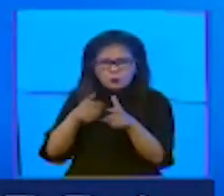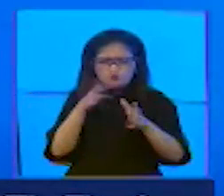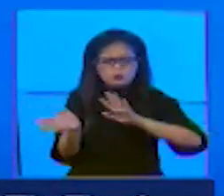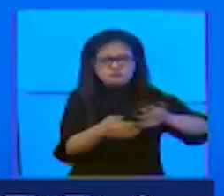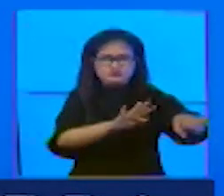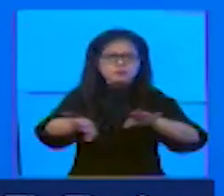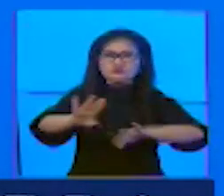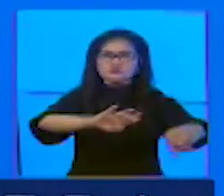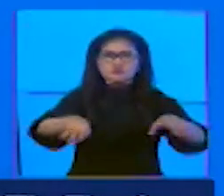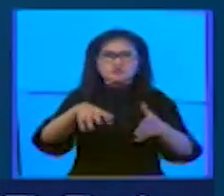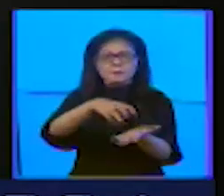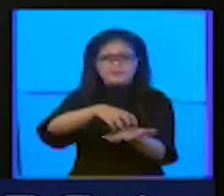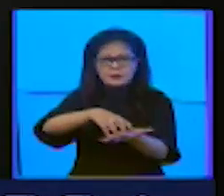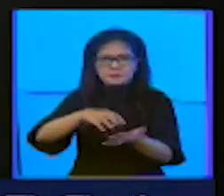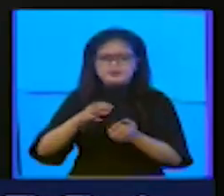lokasi.